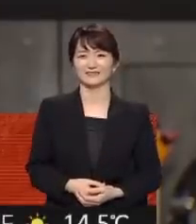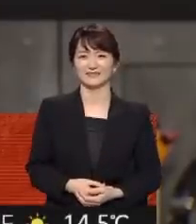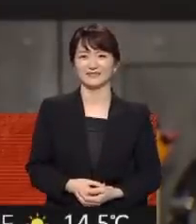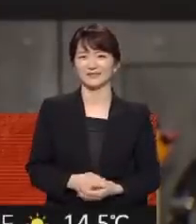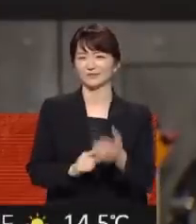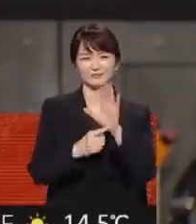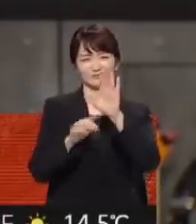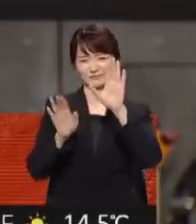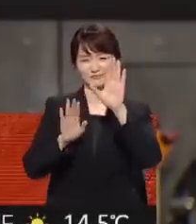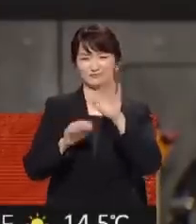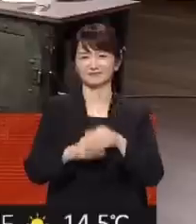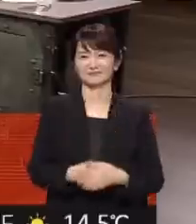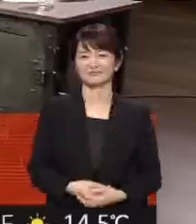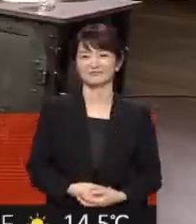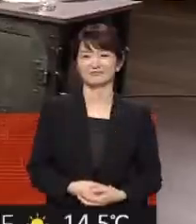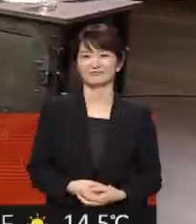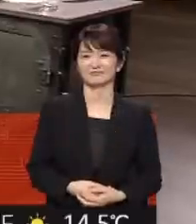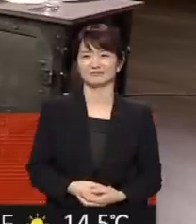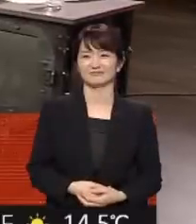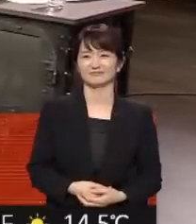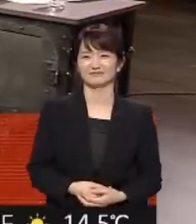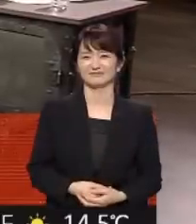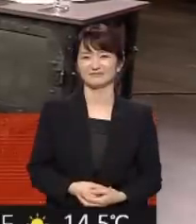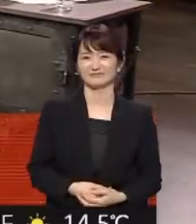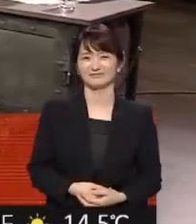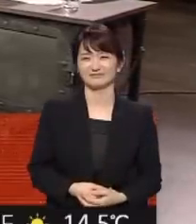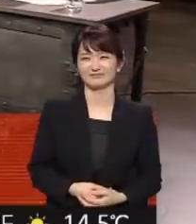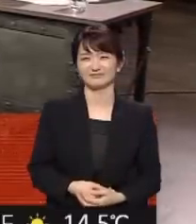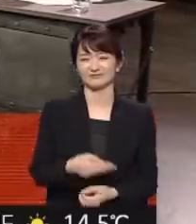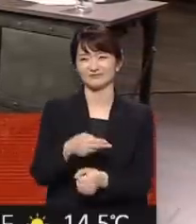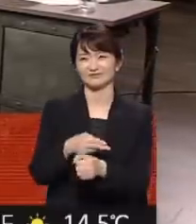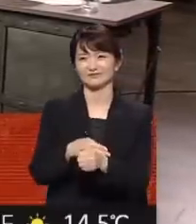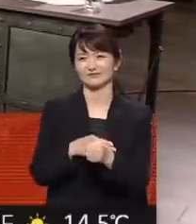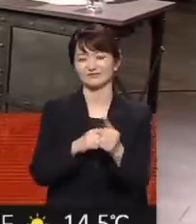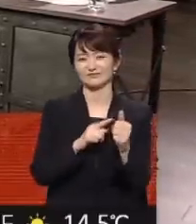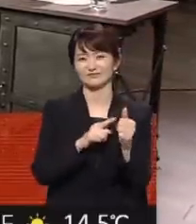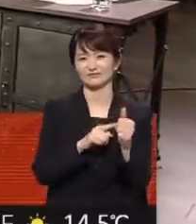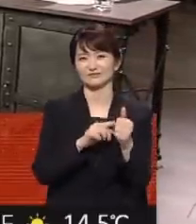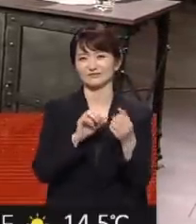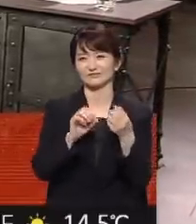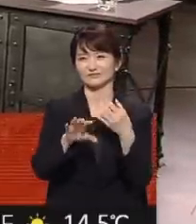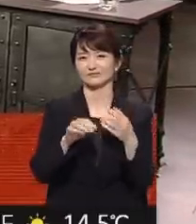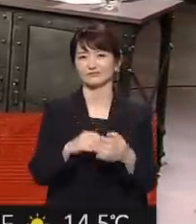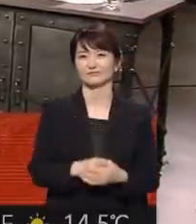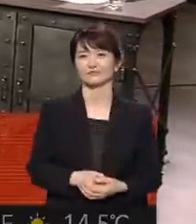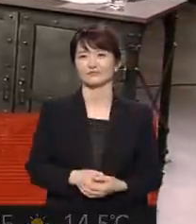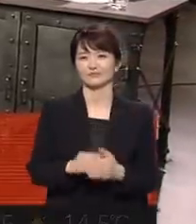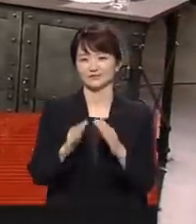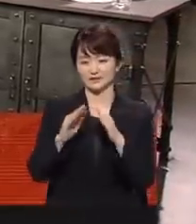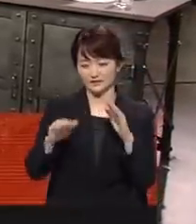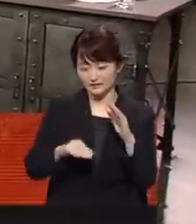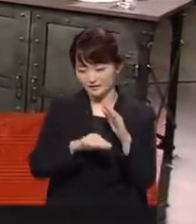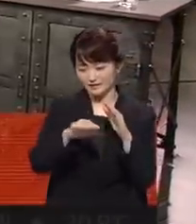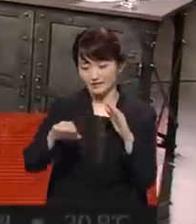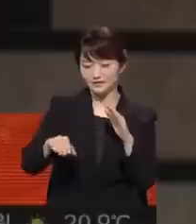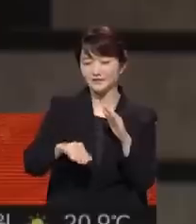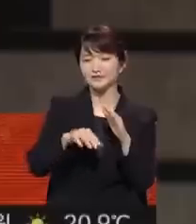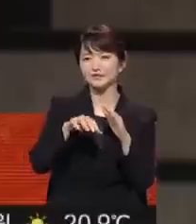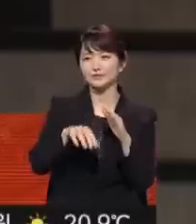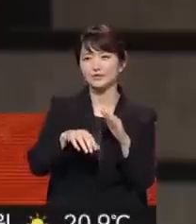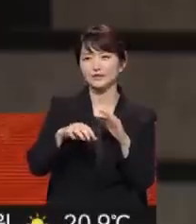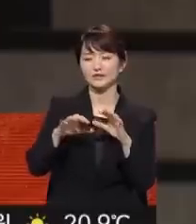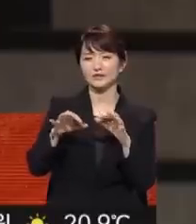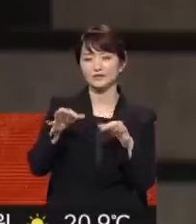안 하겠습니다. 알겠습니다. 자, 우리 교수님. 통상 이런 거는 이제 집안 경제권 운영을 누가